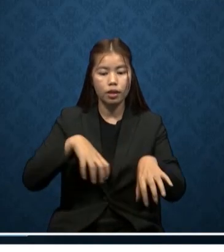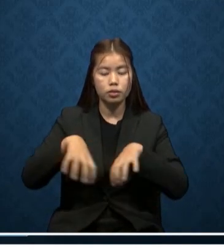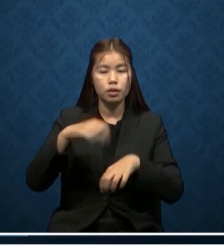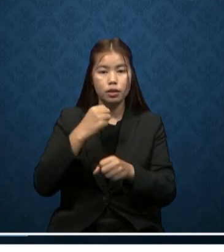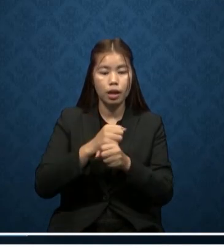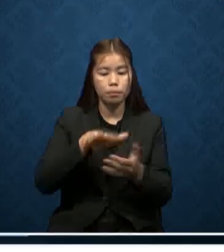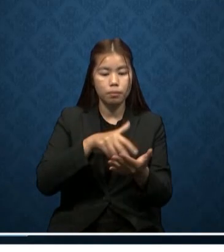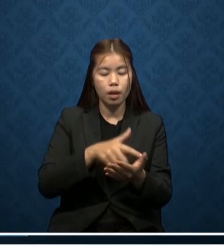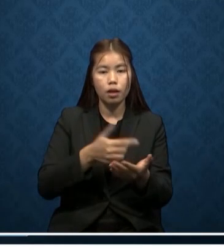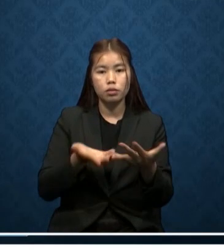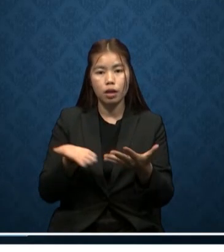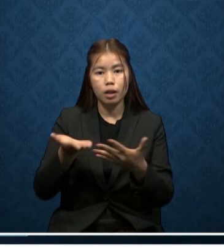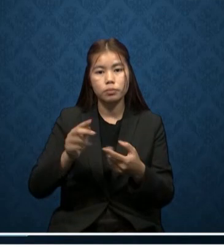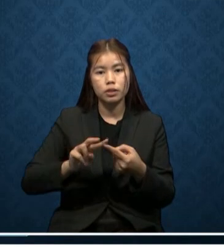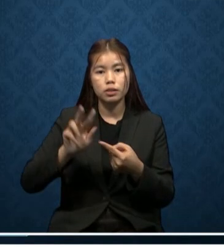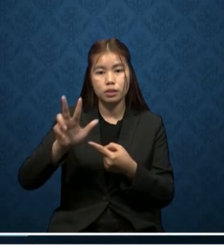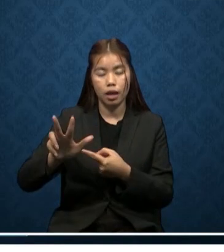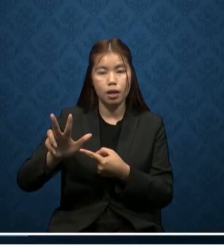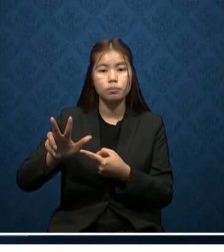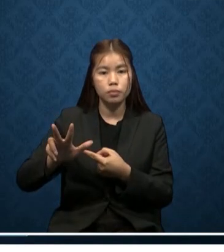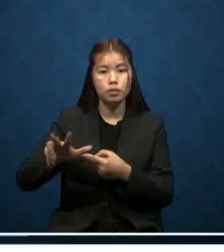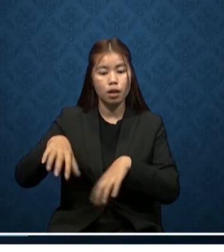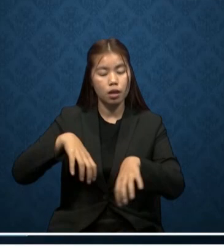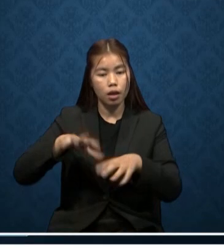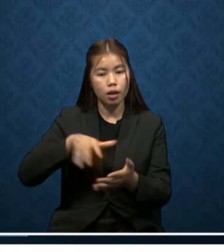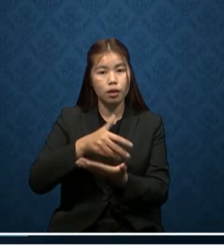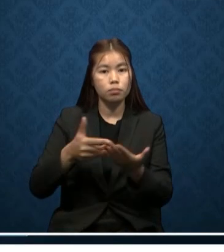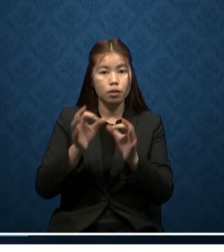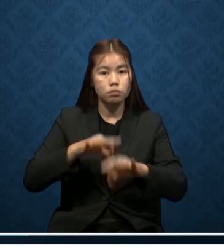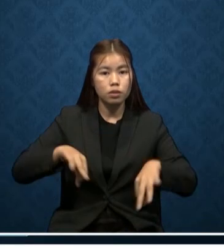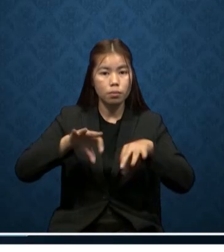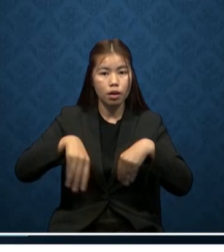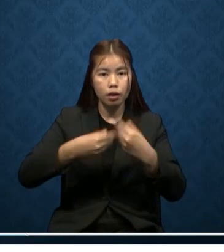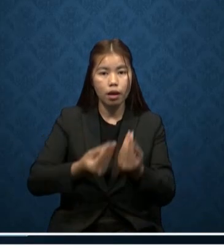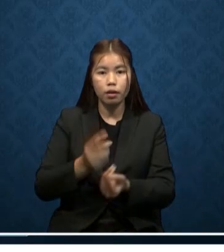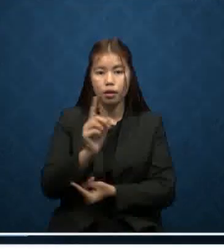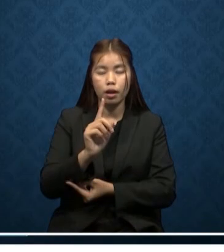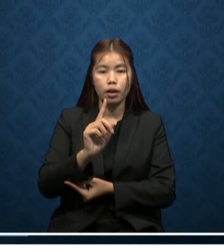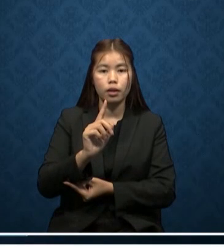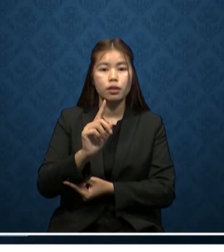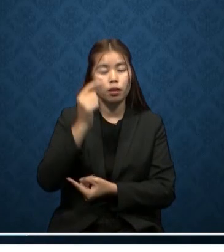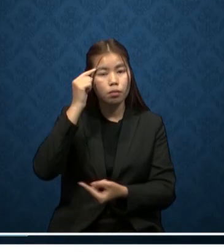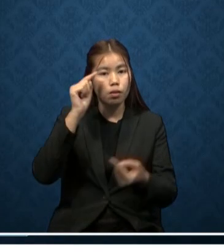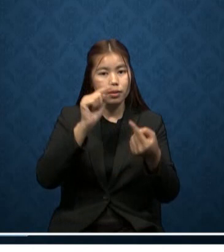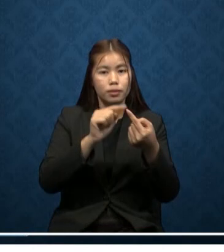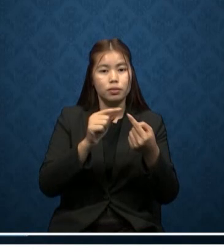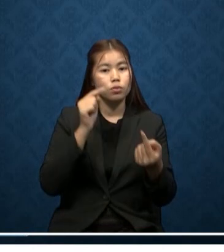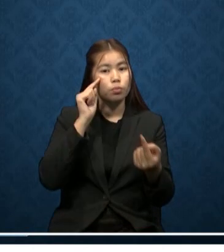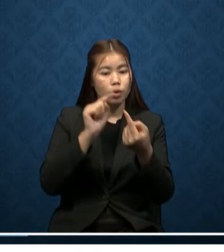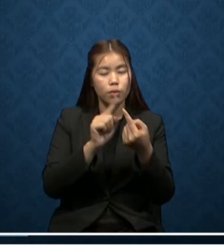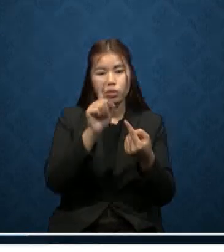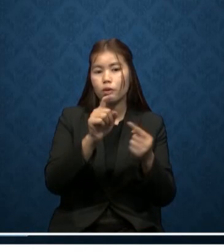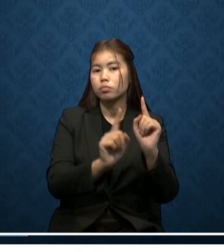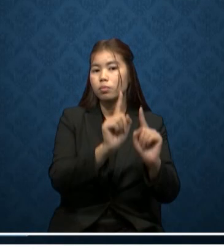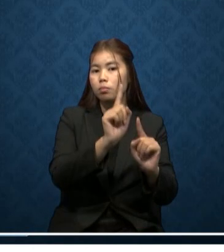3คงการสำคัญและการดำเนินการเป็นลักษณะที่พุ่งเป้าโดยไปสู่เป้าหมายโดยมีตัวชี้